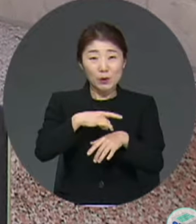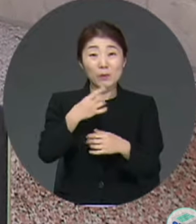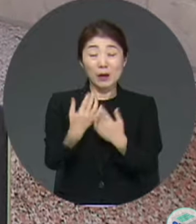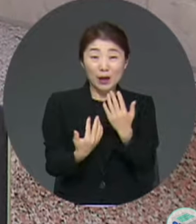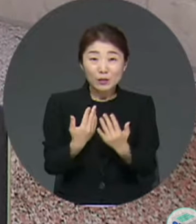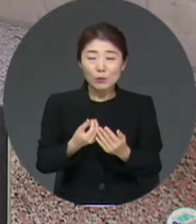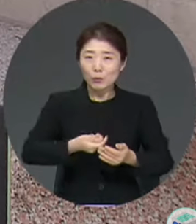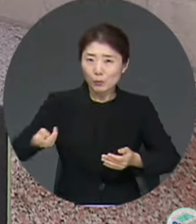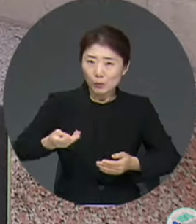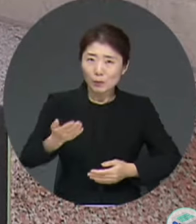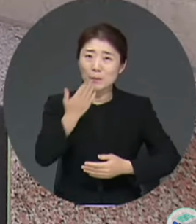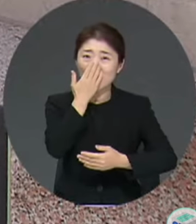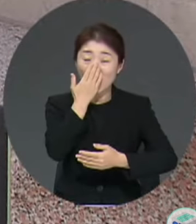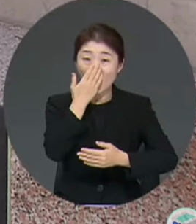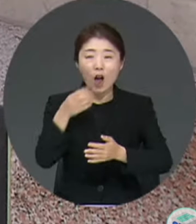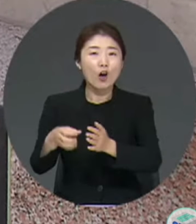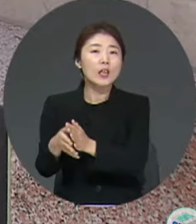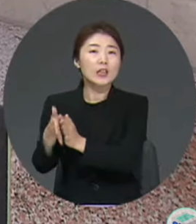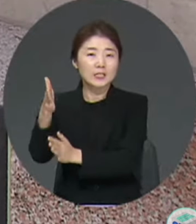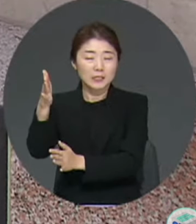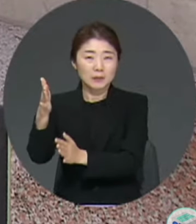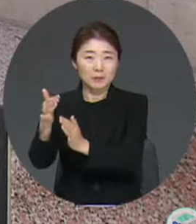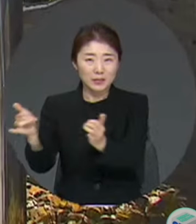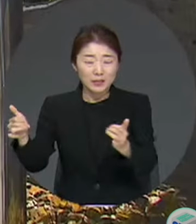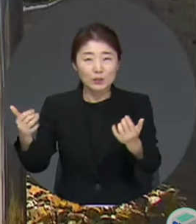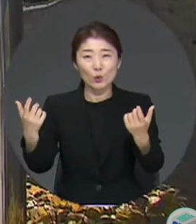거제 시민들도 이용할 수 있게 됐습니다.